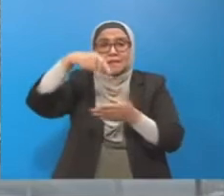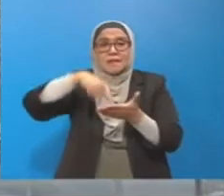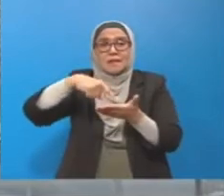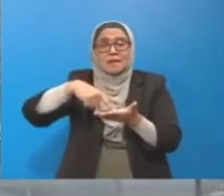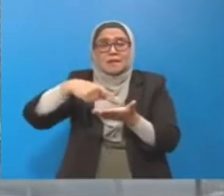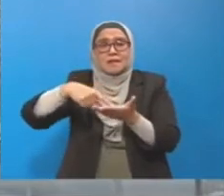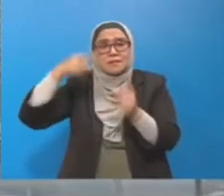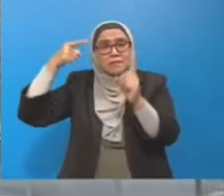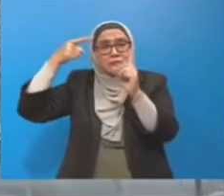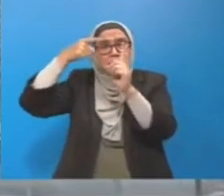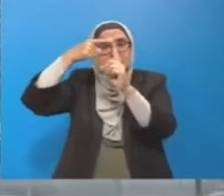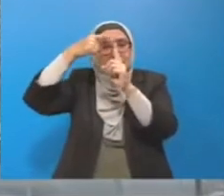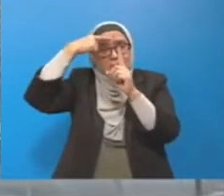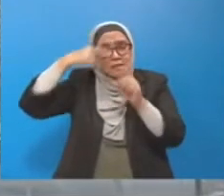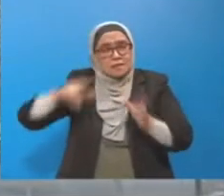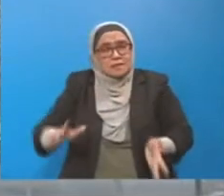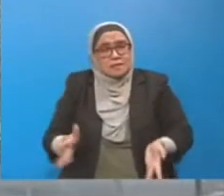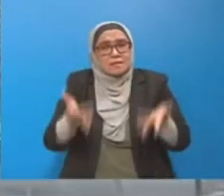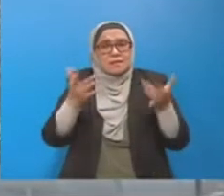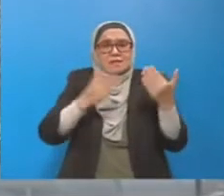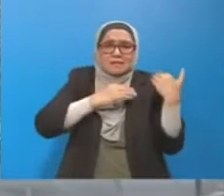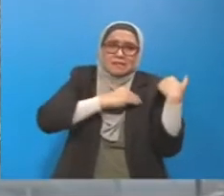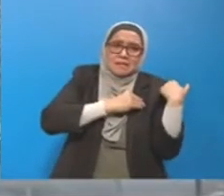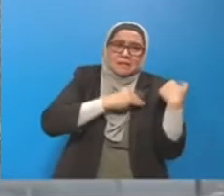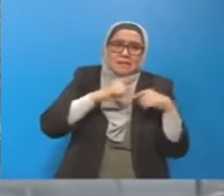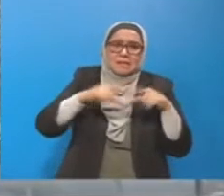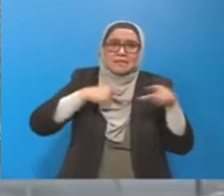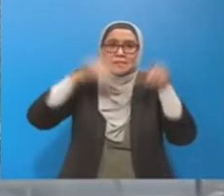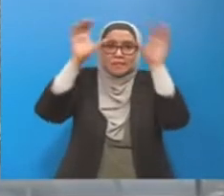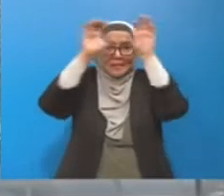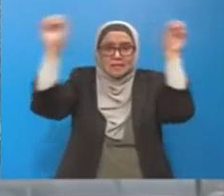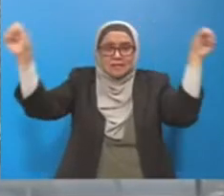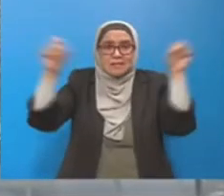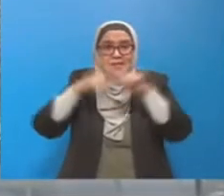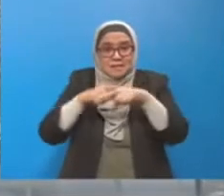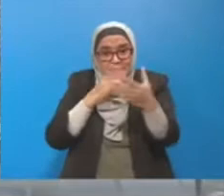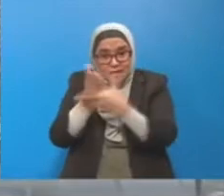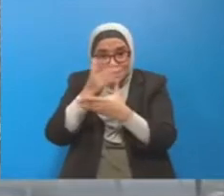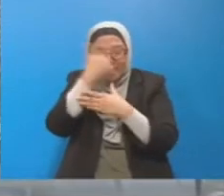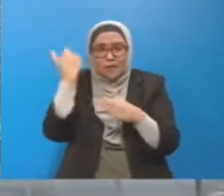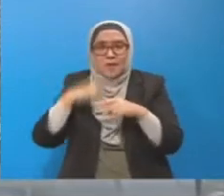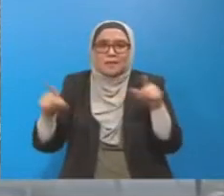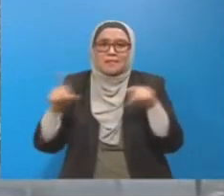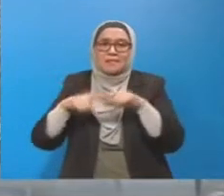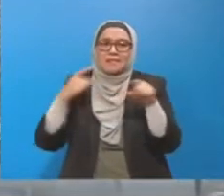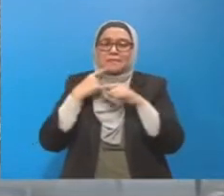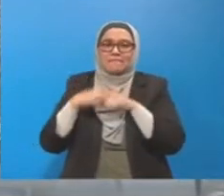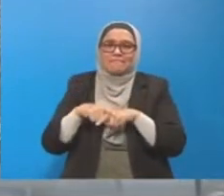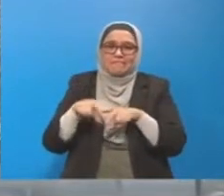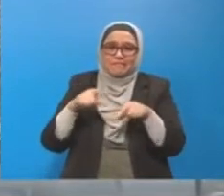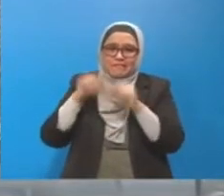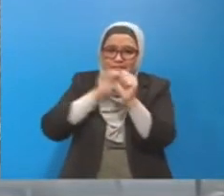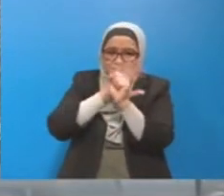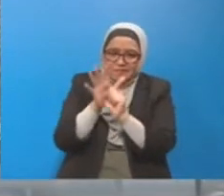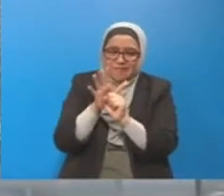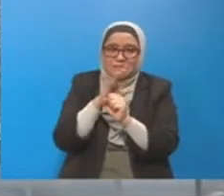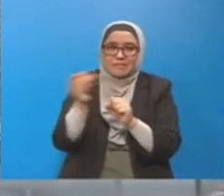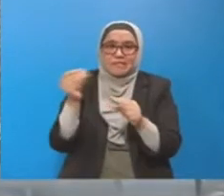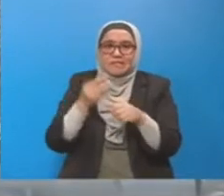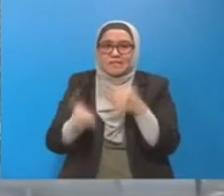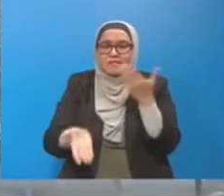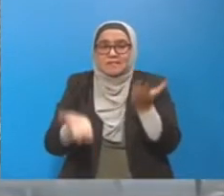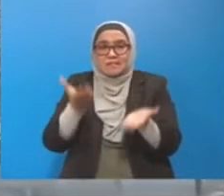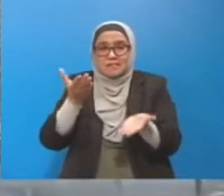majikan yang terjejas akibat mudah wabah kau bisa belas gimana Mereka kadang-kadang about memberi kesan yang besar untuk